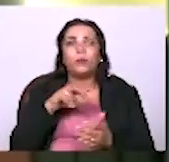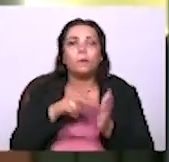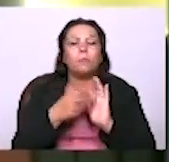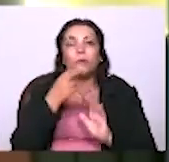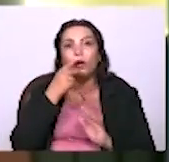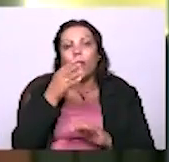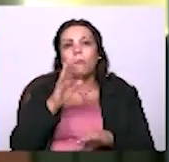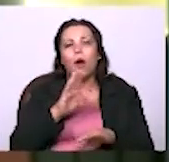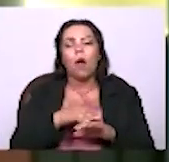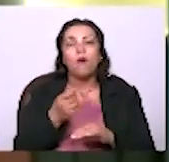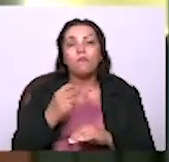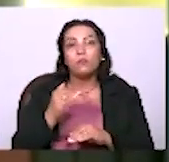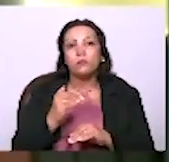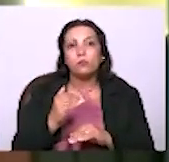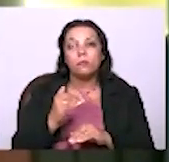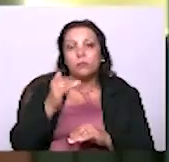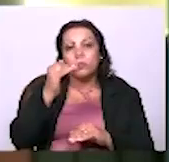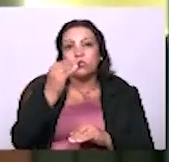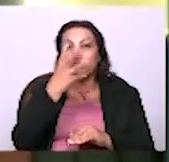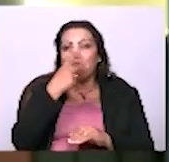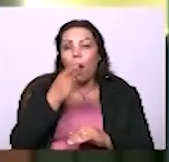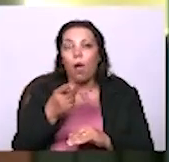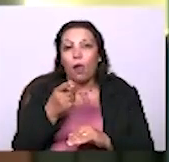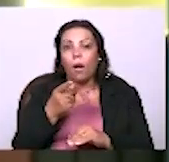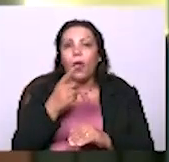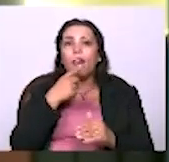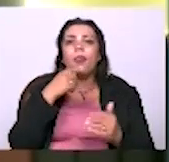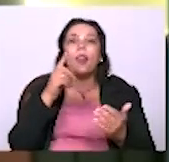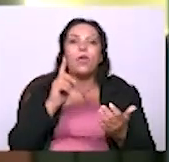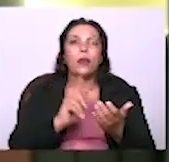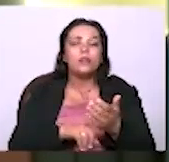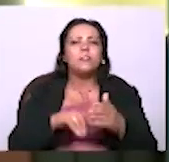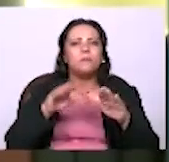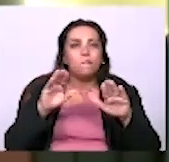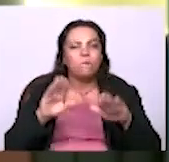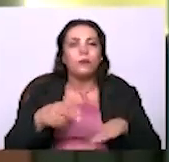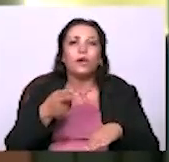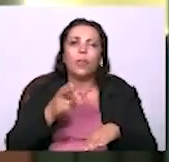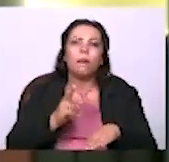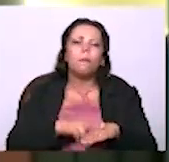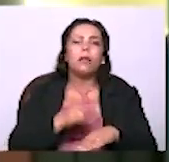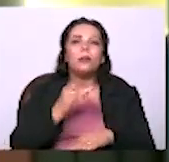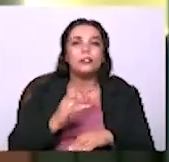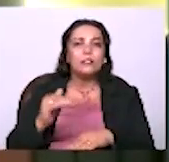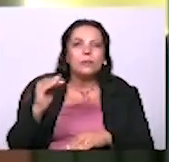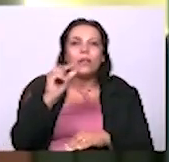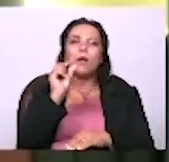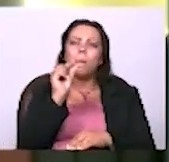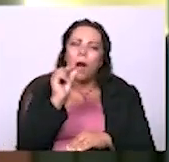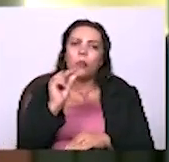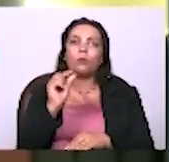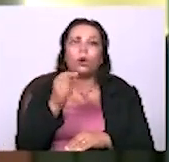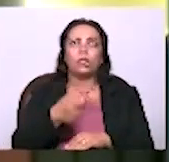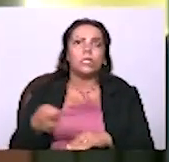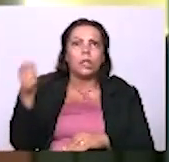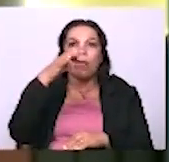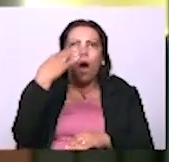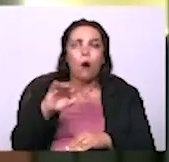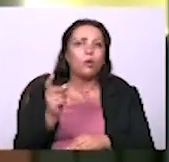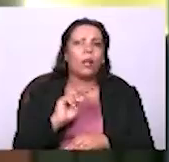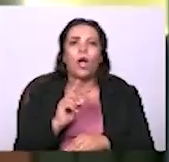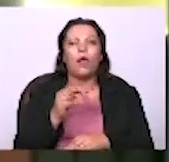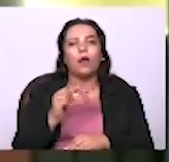نتكلم على تحريك الاسعار بهذه الصوره يجب ان يكون ايضا الزياده محدوده وفي هذه برضو